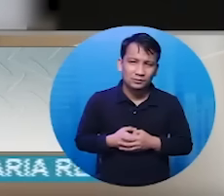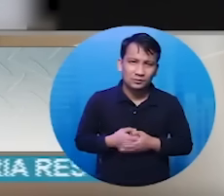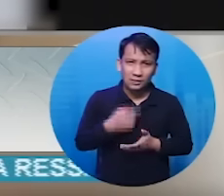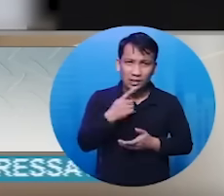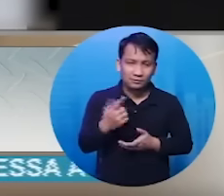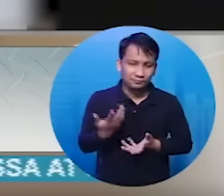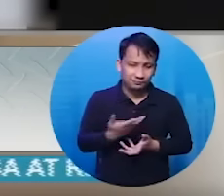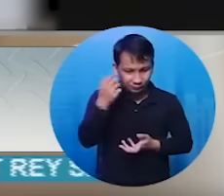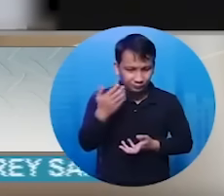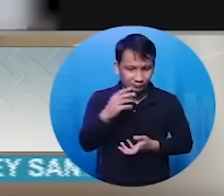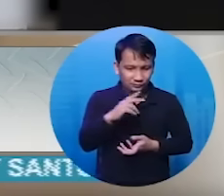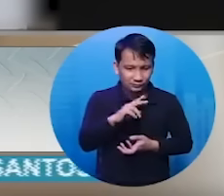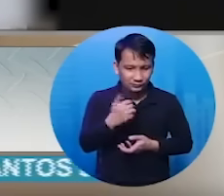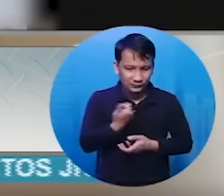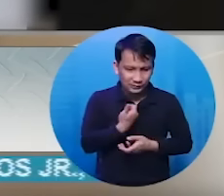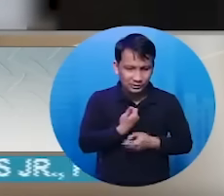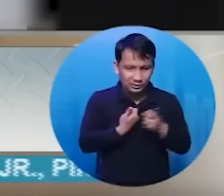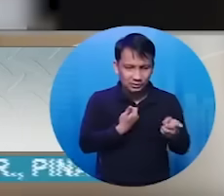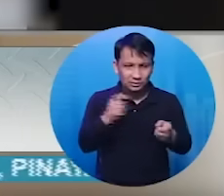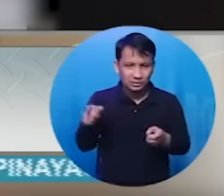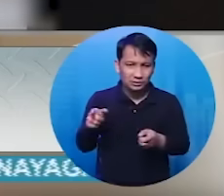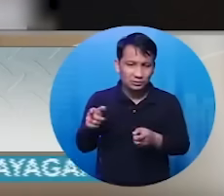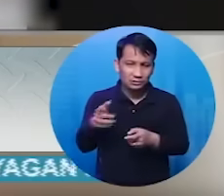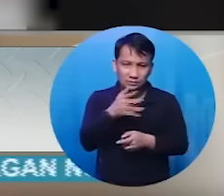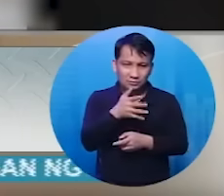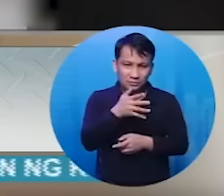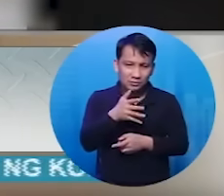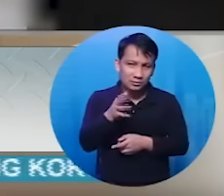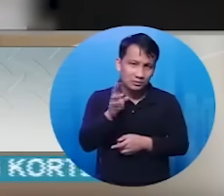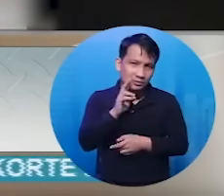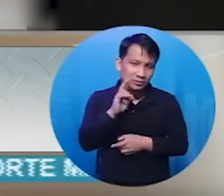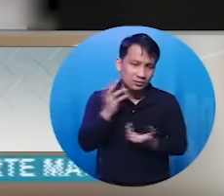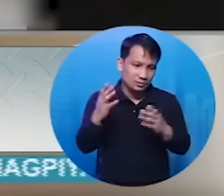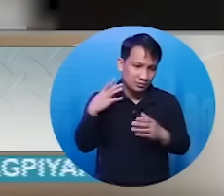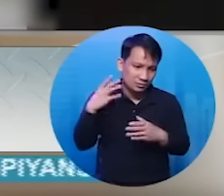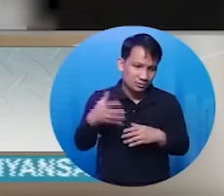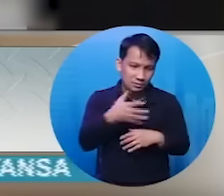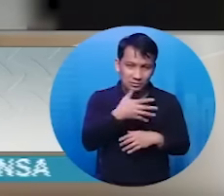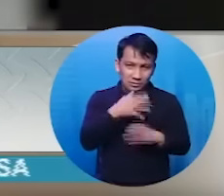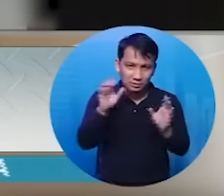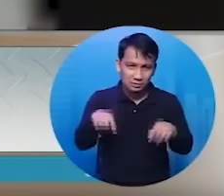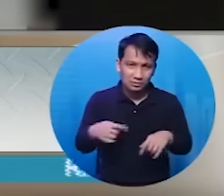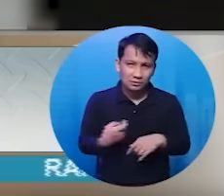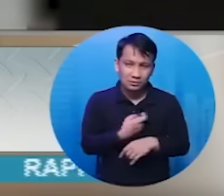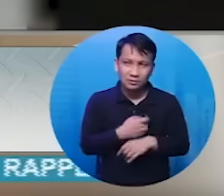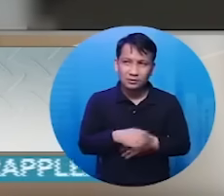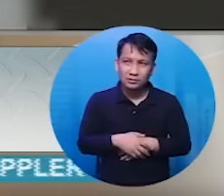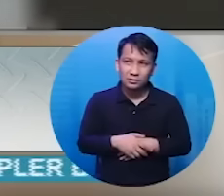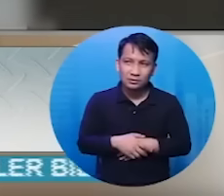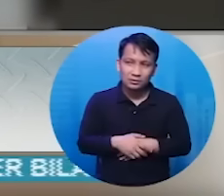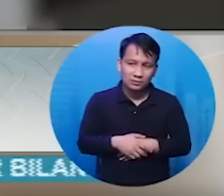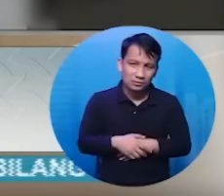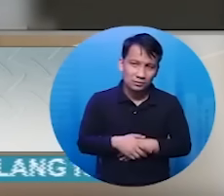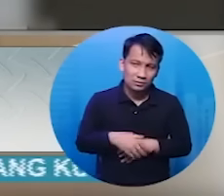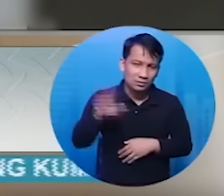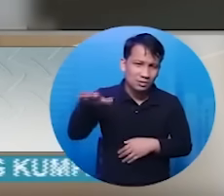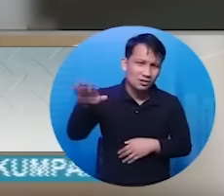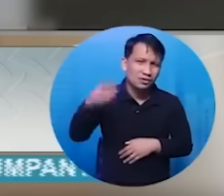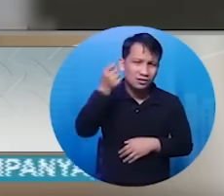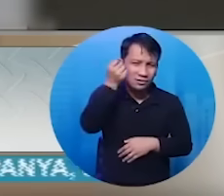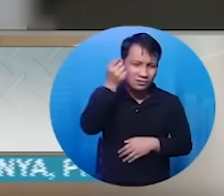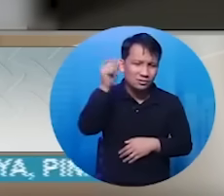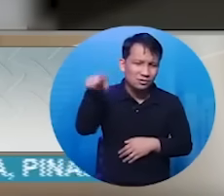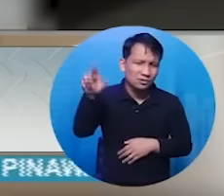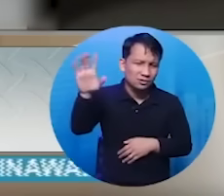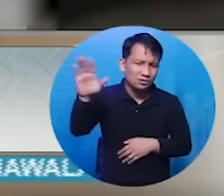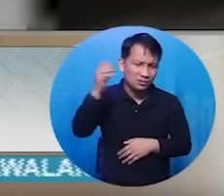intention lamang yon. Ito po yung intention ng kanyang ina. Alam niyo naman po ang mga ina. Nais muna ang pagkakapunan ng pamilya. Naiintindihan ko